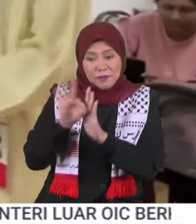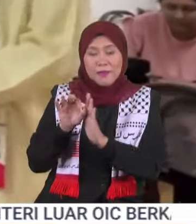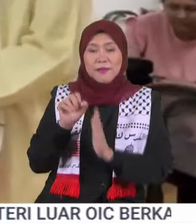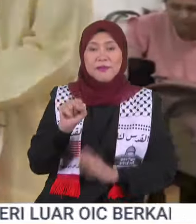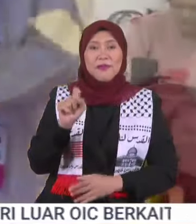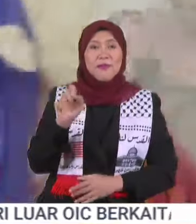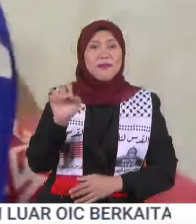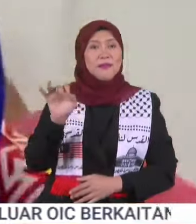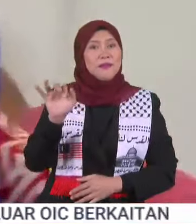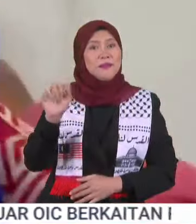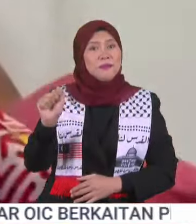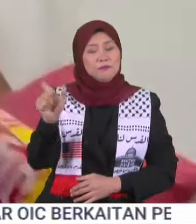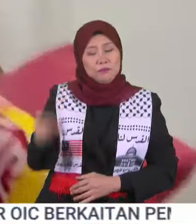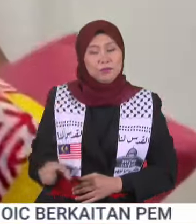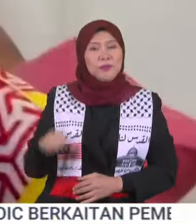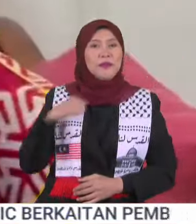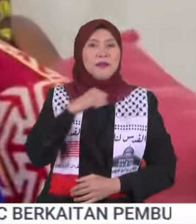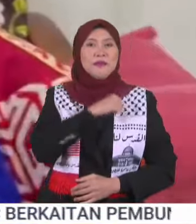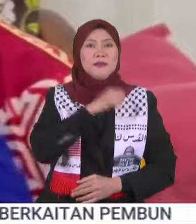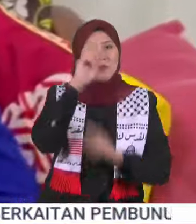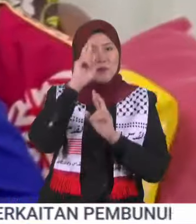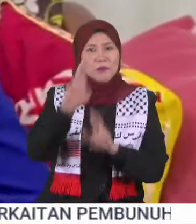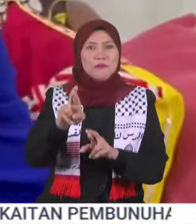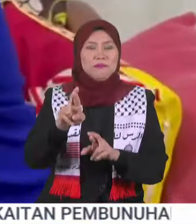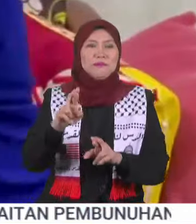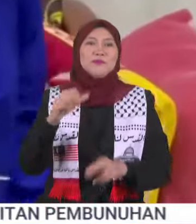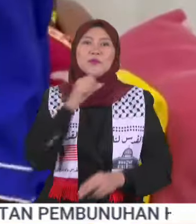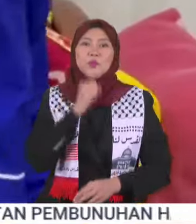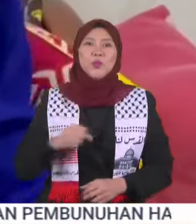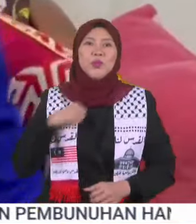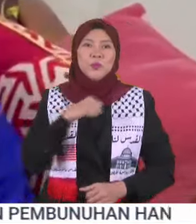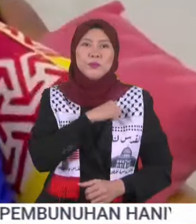Satya sebagai ahli kehormat karyawan seumur hidup.